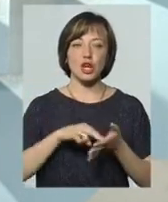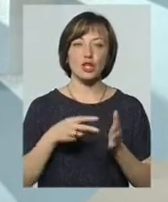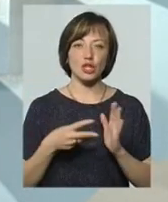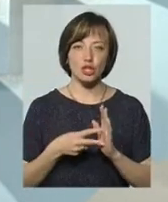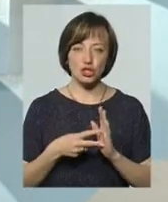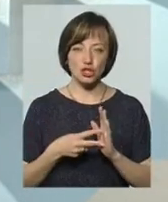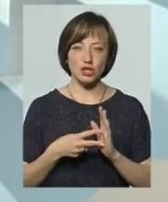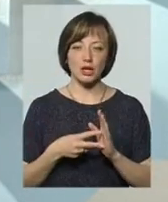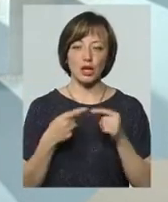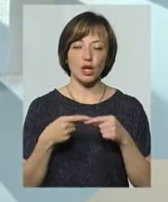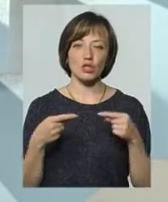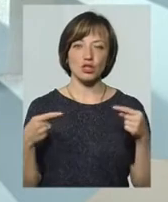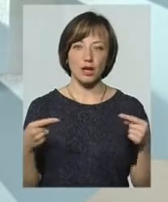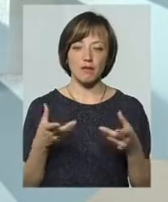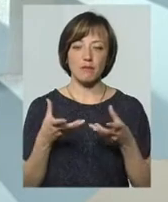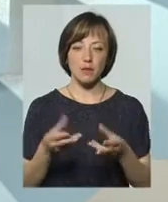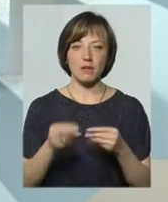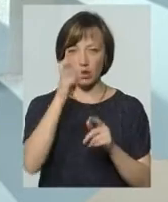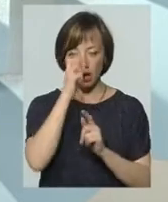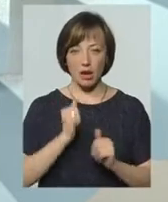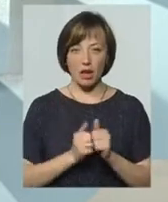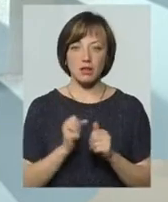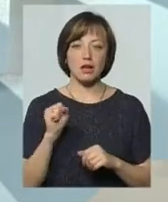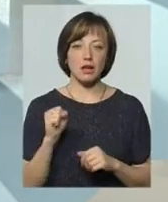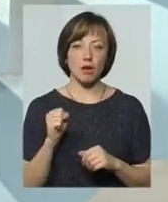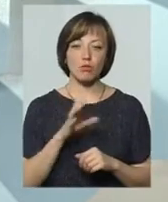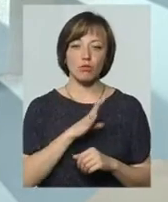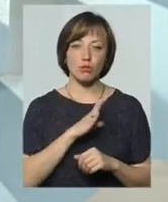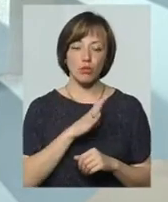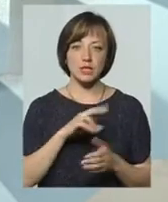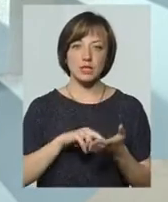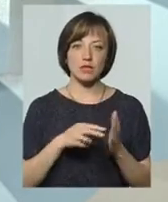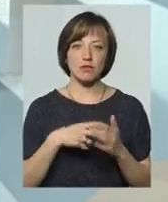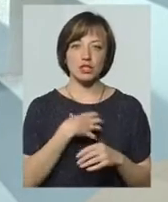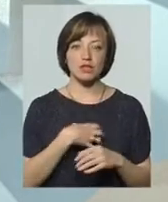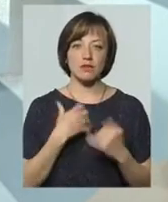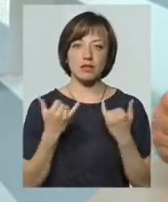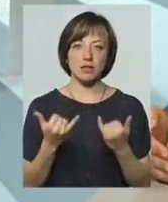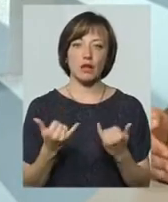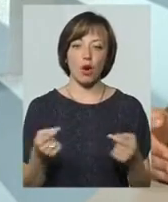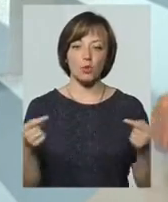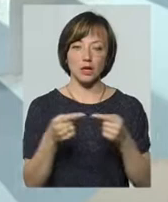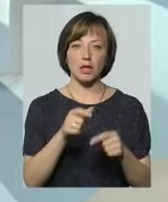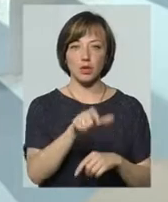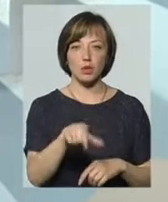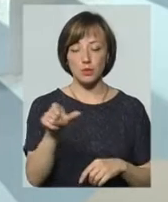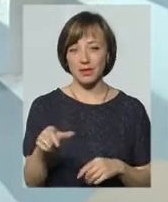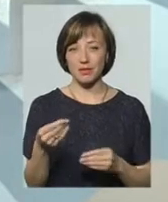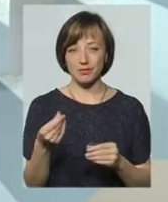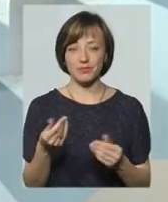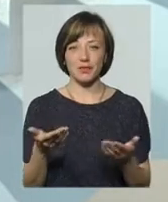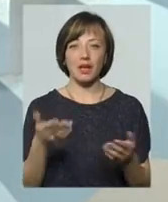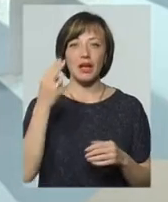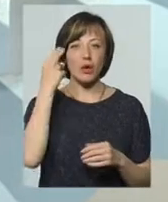стратегічних речей і впливу для країни, а воно було стратегічно важливим для гаманця конкретних людей. Але кіотські